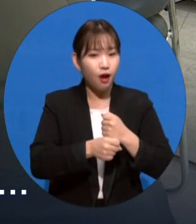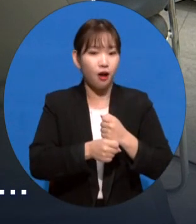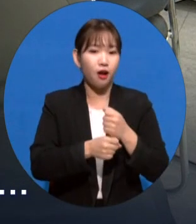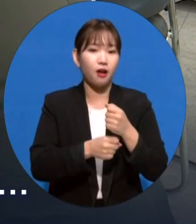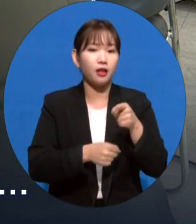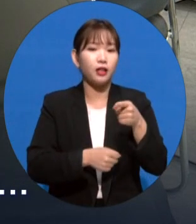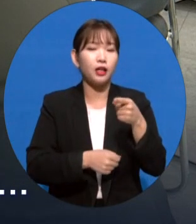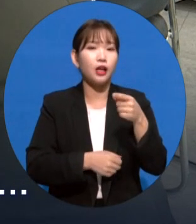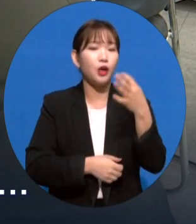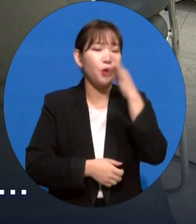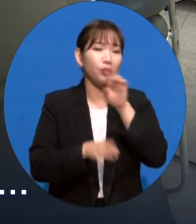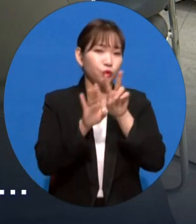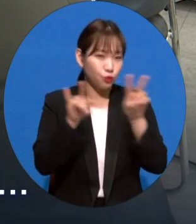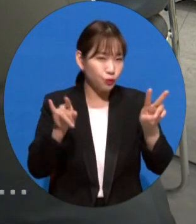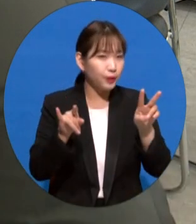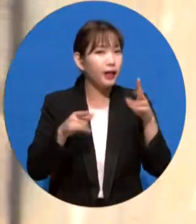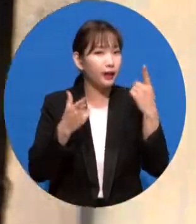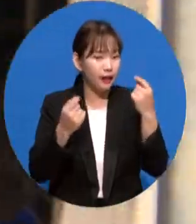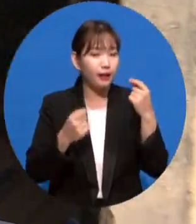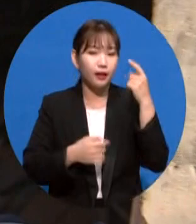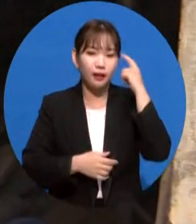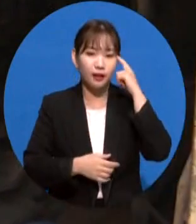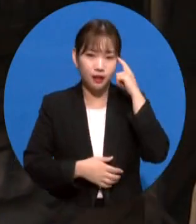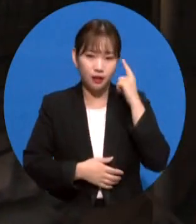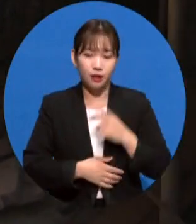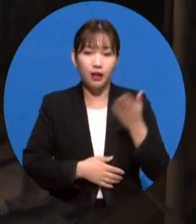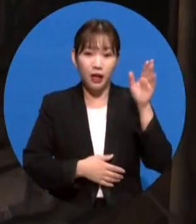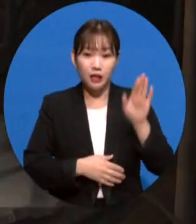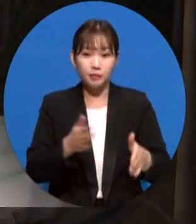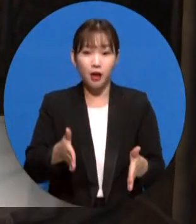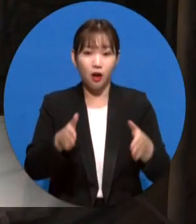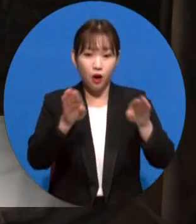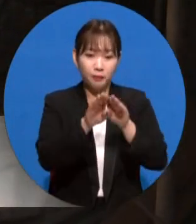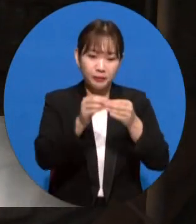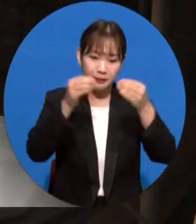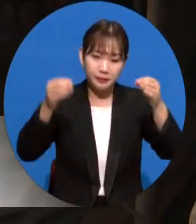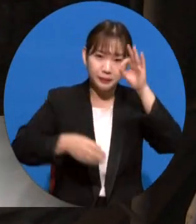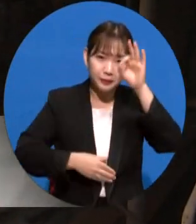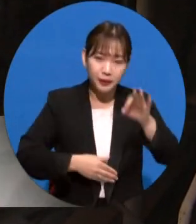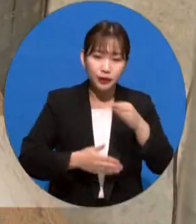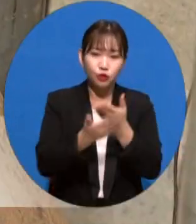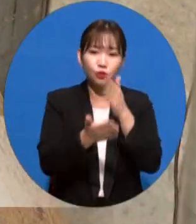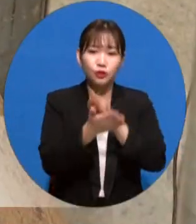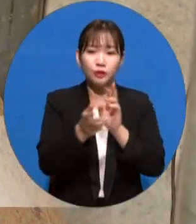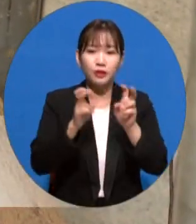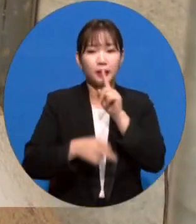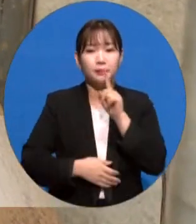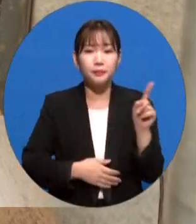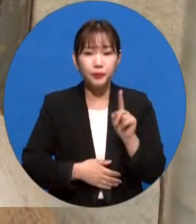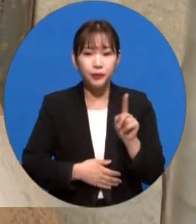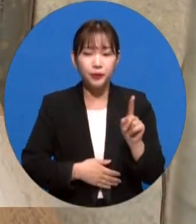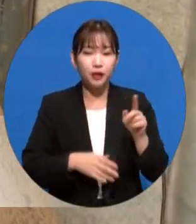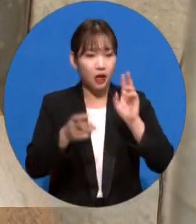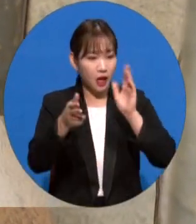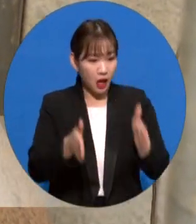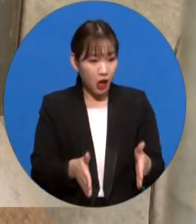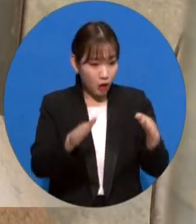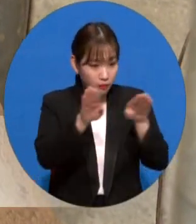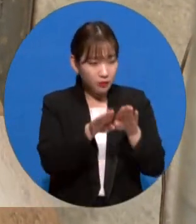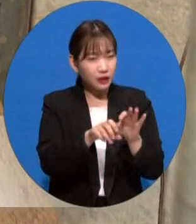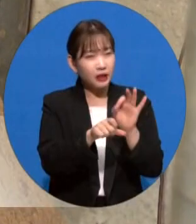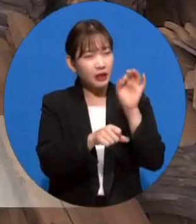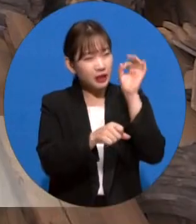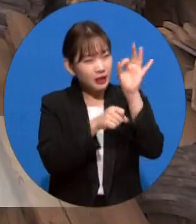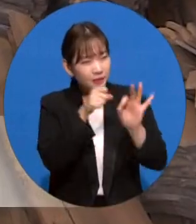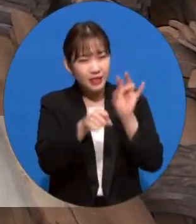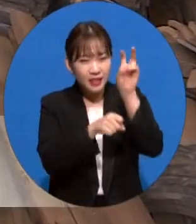이게 시너지 효과가 나타나지 않을까라는. 하지만 건물 속을 뜯어낸 보수공사 업체 측은 건물이 수십